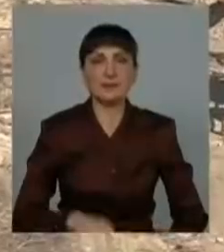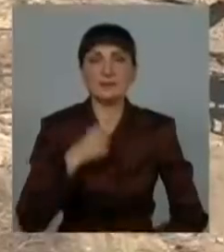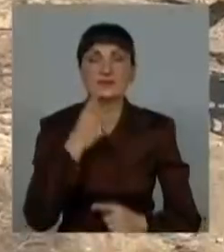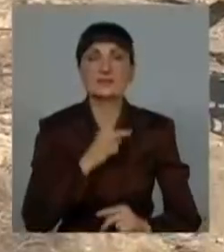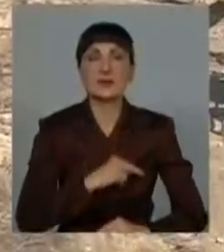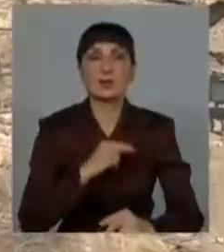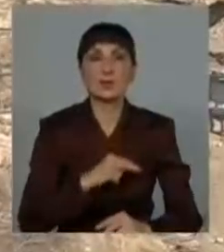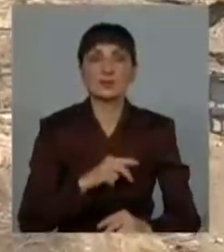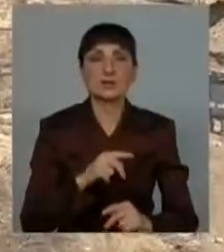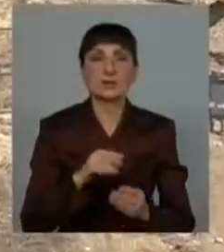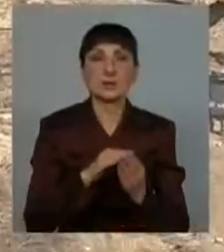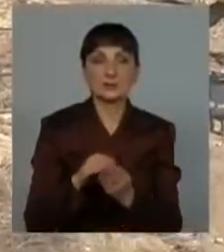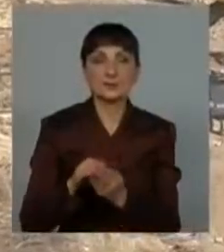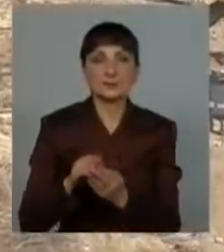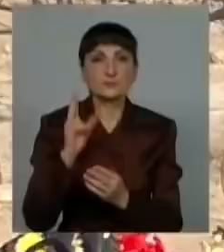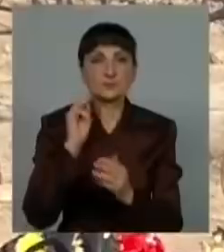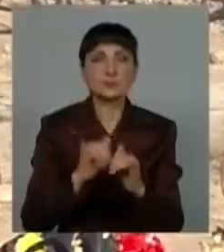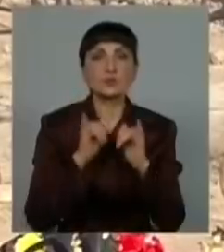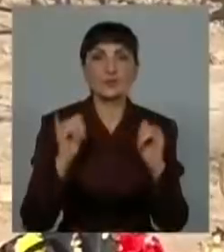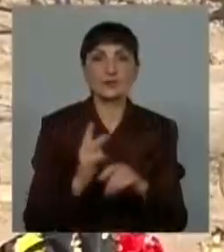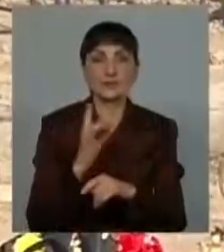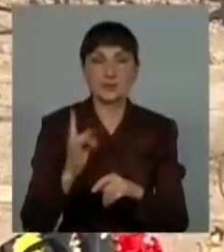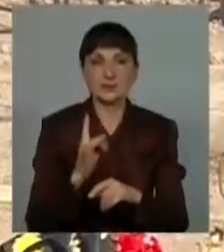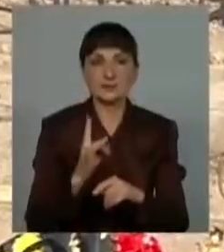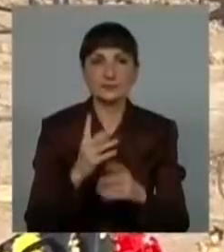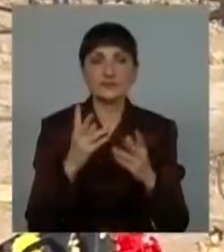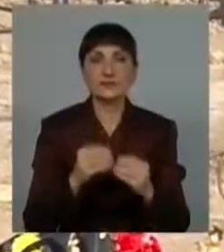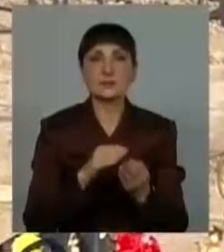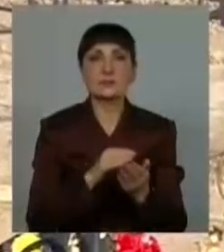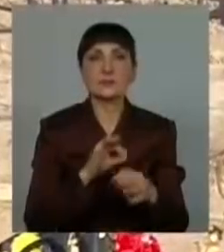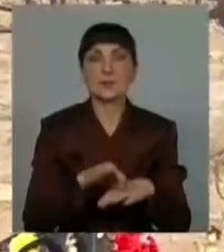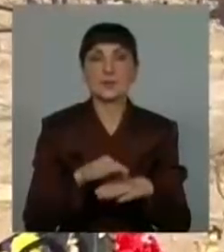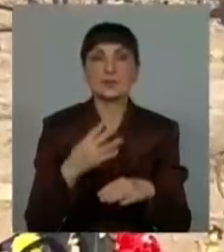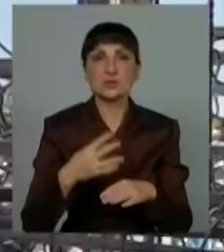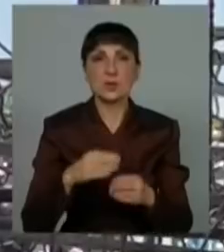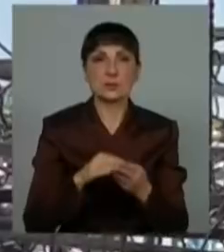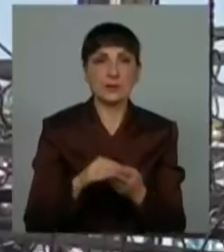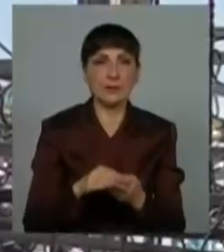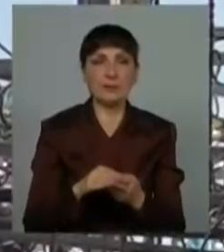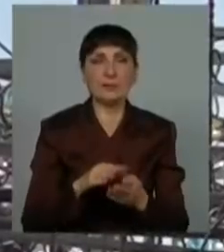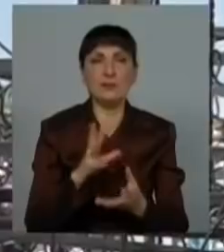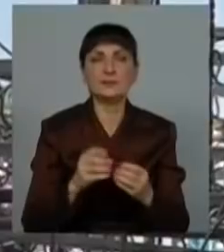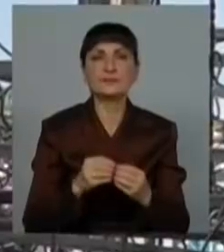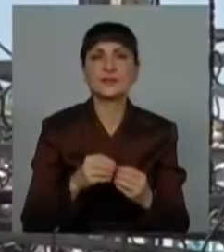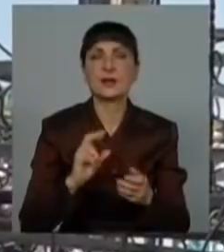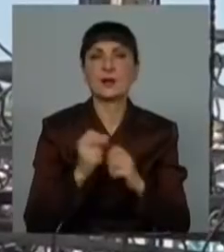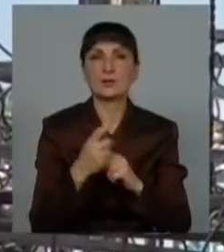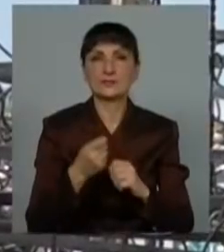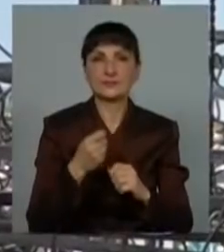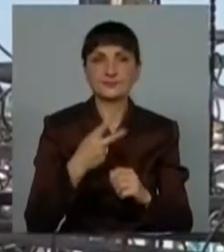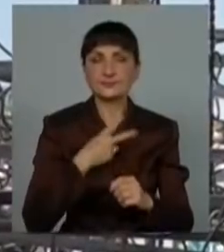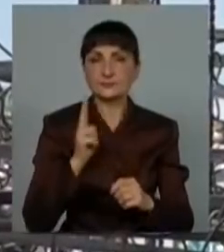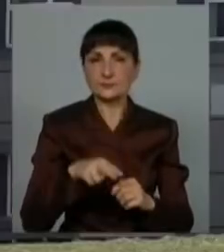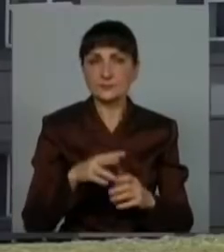работников западного кладбища, число похорон увеличилось в 2 раза. В среднем в день проводится порядка 40 погребений. Всего из-за коронавируса в Казахстане